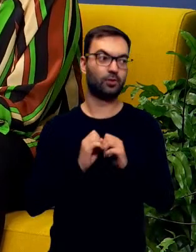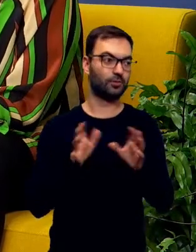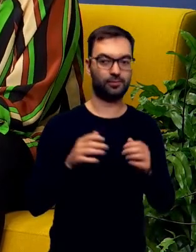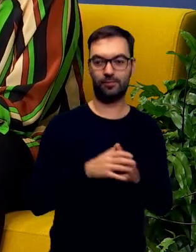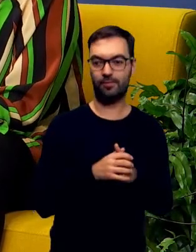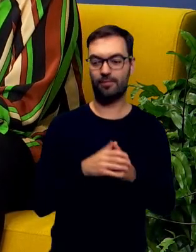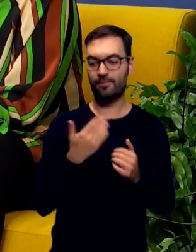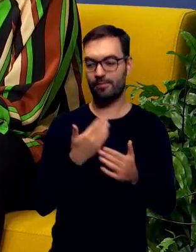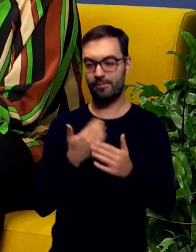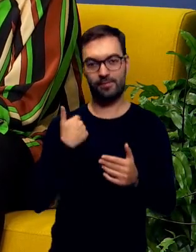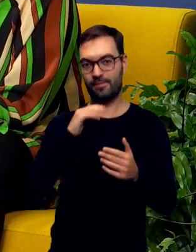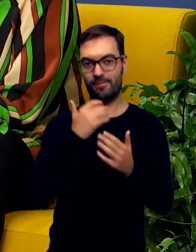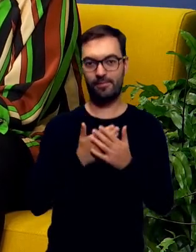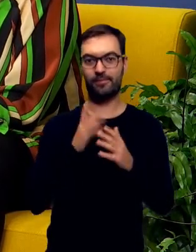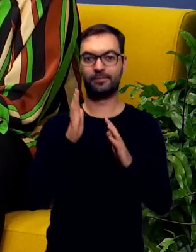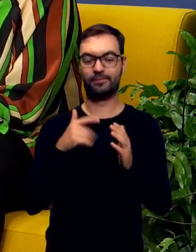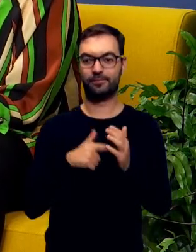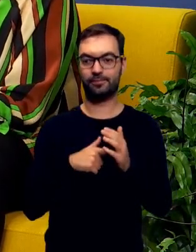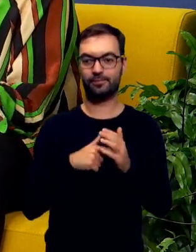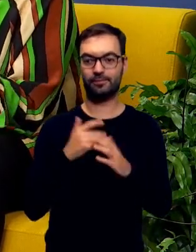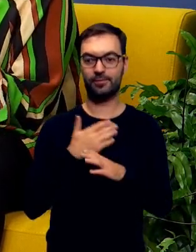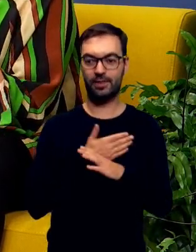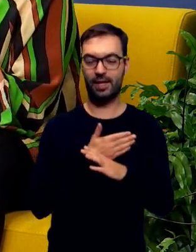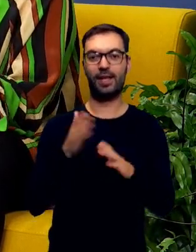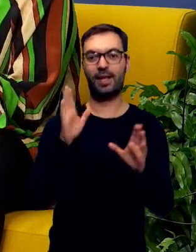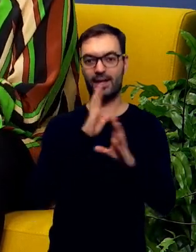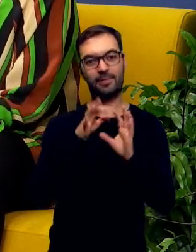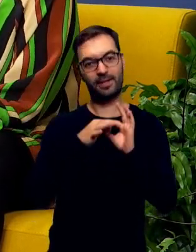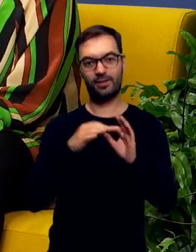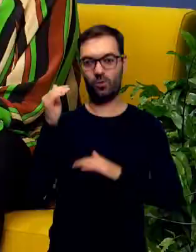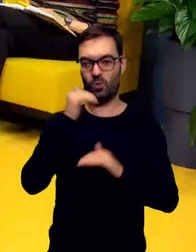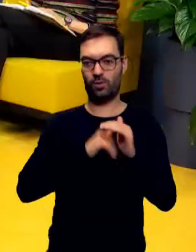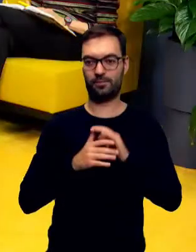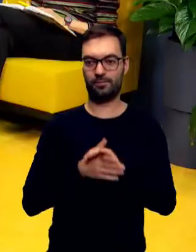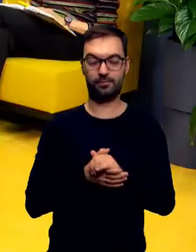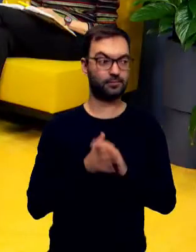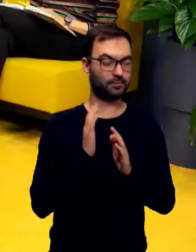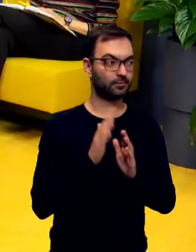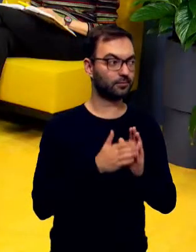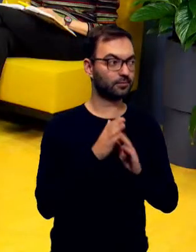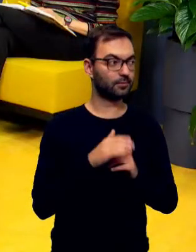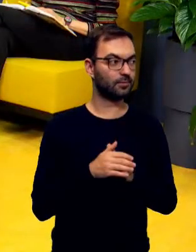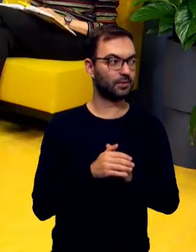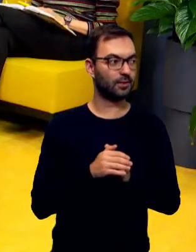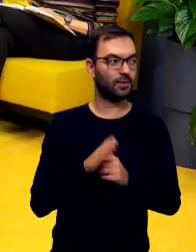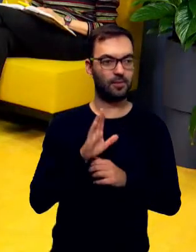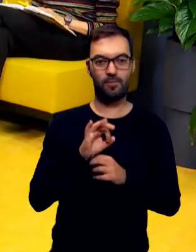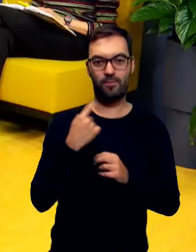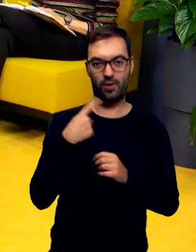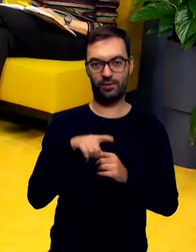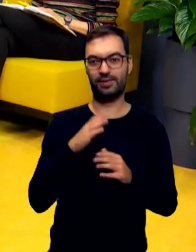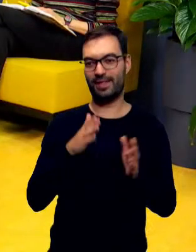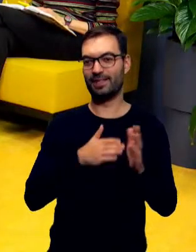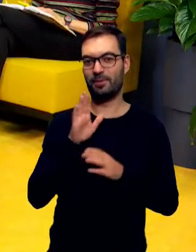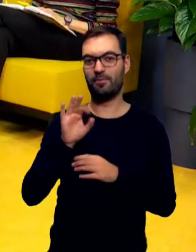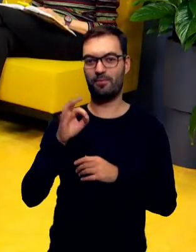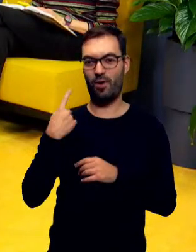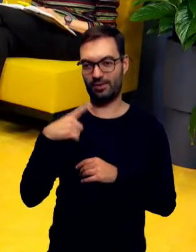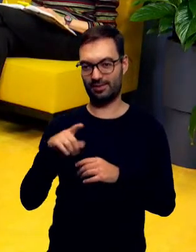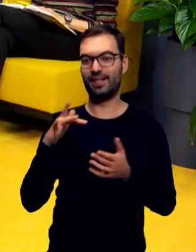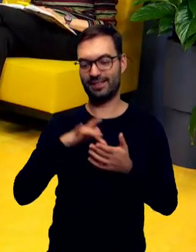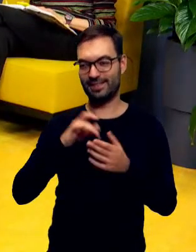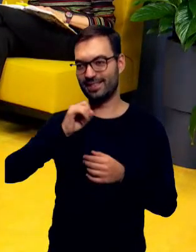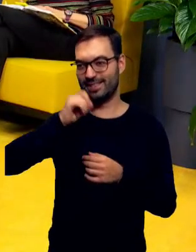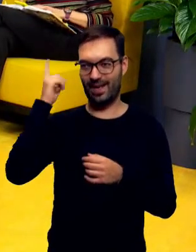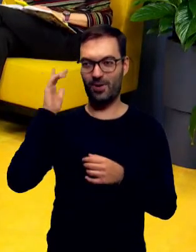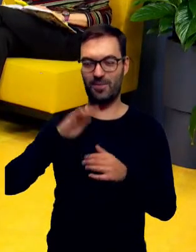Jasne. Więc z tego powodu, ale będzie wciąż jakby w klimacie gór. Mhm. Czyli będzie kolejny Bond. Będzie kolejny Bond, tym razem w